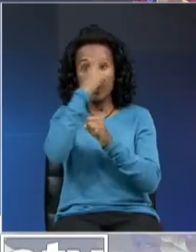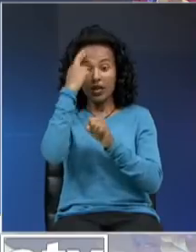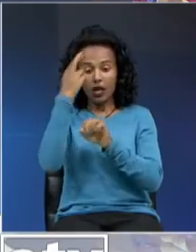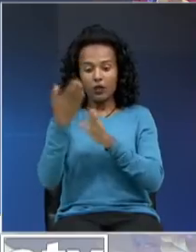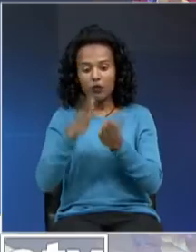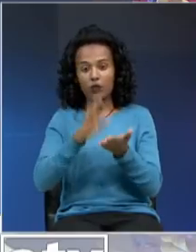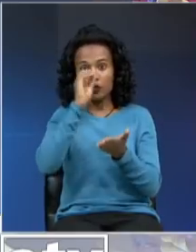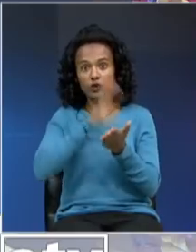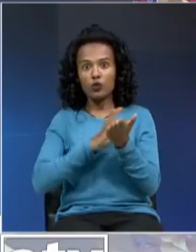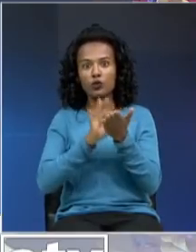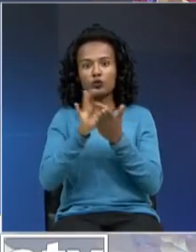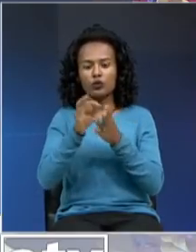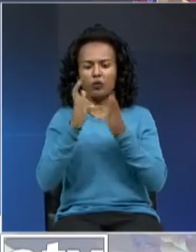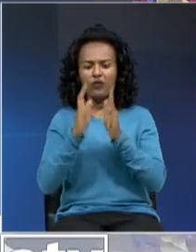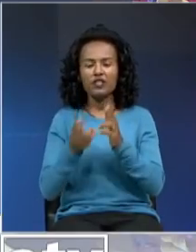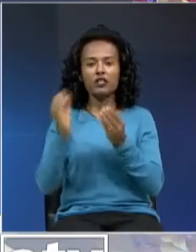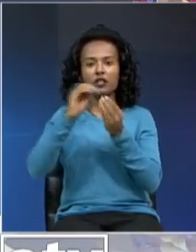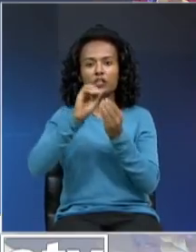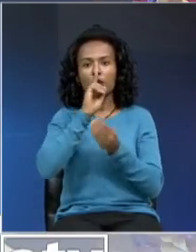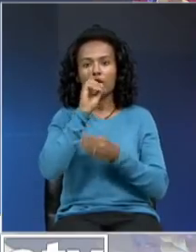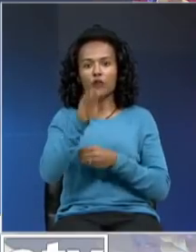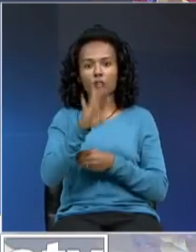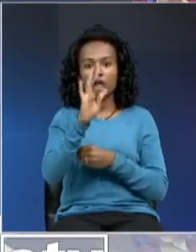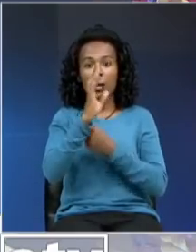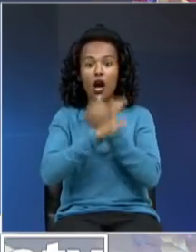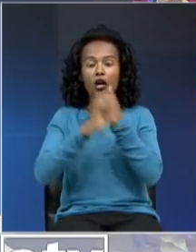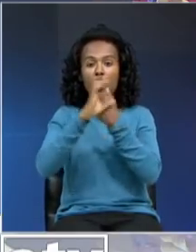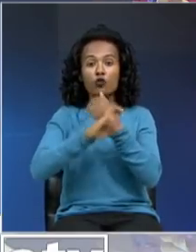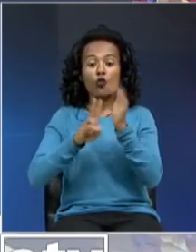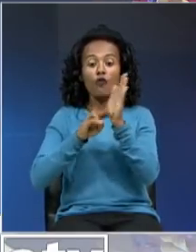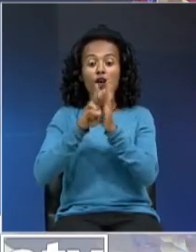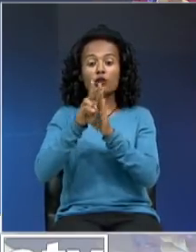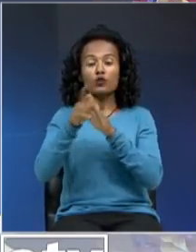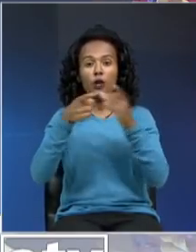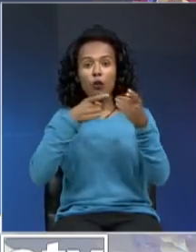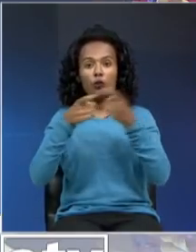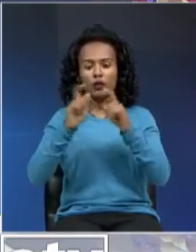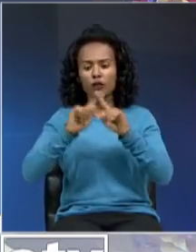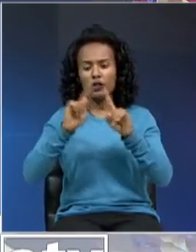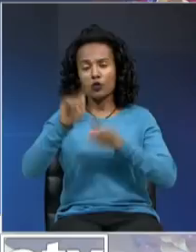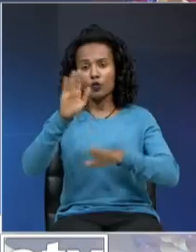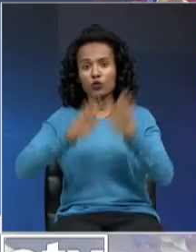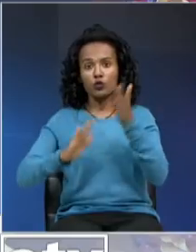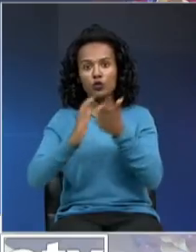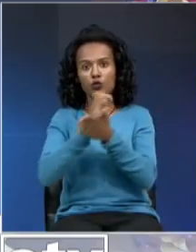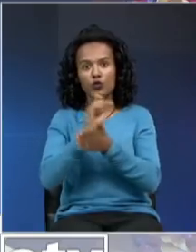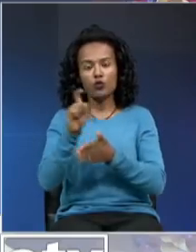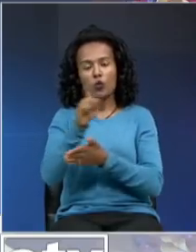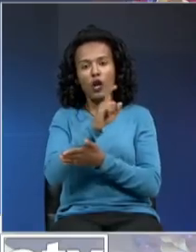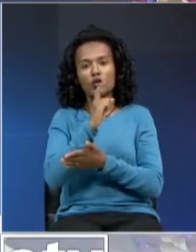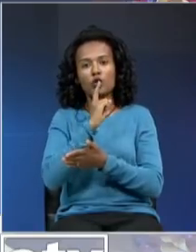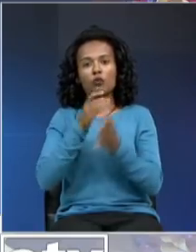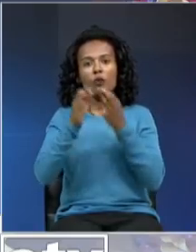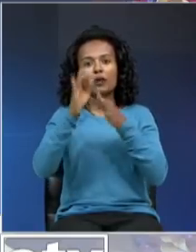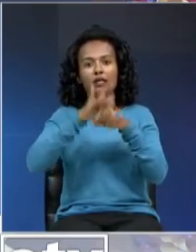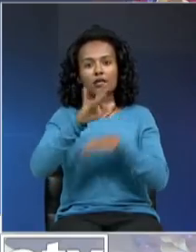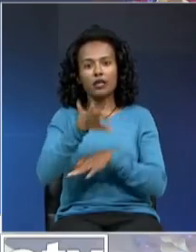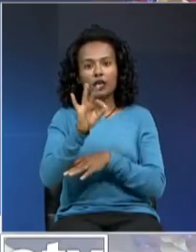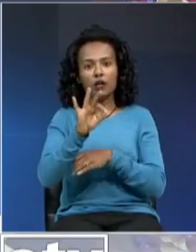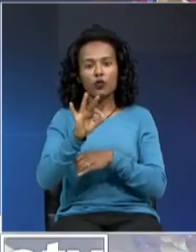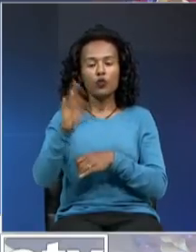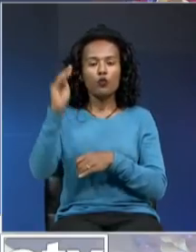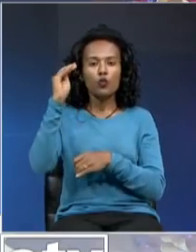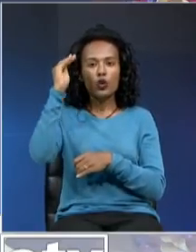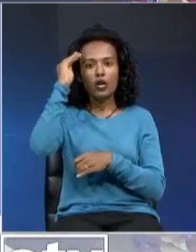የሚሞቱ የሰዎች ቁጥር በፍጥነት እየጨመረ ነው የሚገኘው። ሀገራቱ ቫይረሱን ለመቆጣጠር የተለያዩ እርምጃዎች እየወሰዱ መሆናቸውንም በመግለጽ ላይ ይገኛሉ። ሙሉ